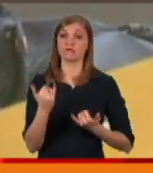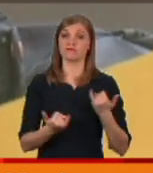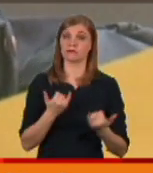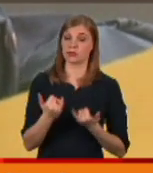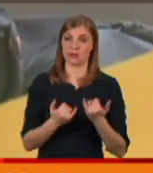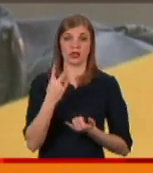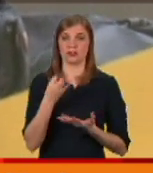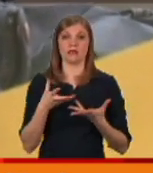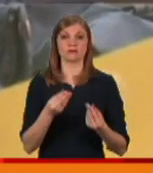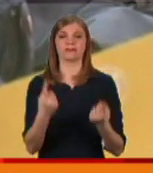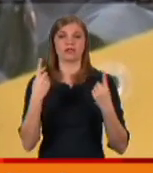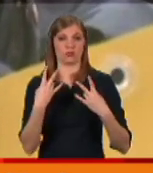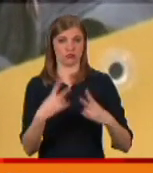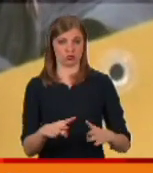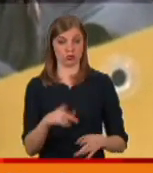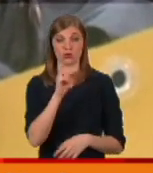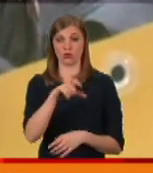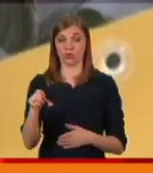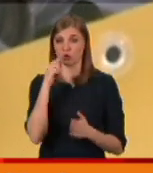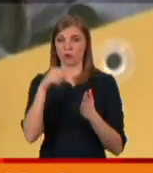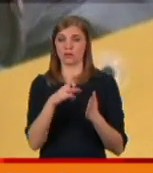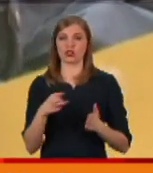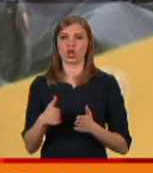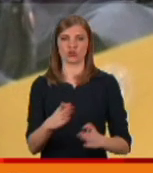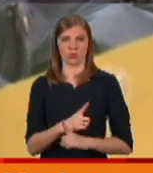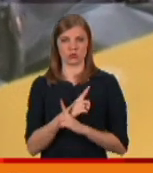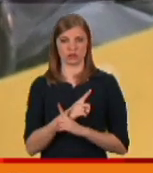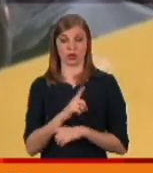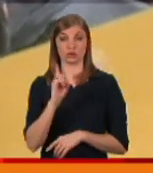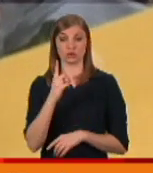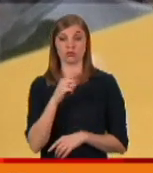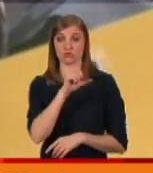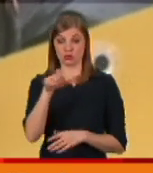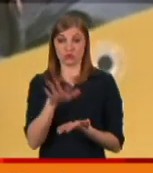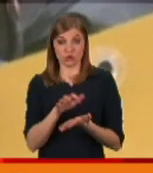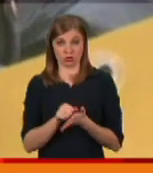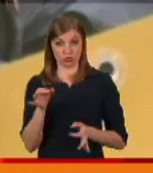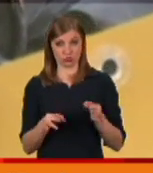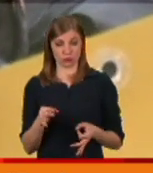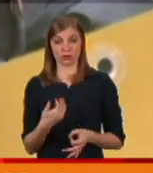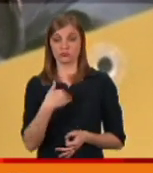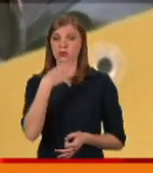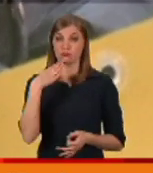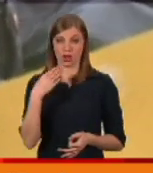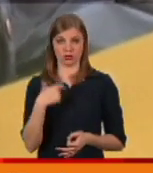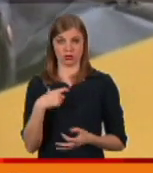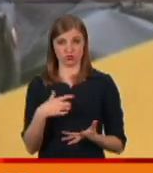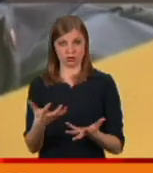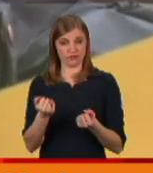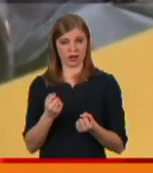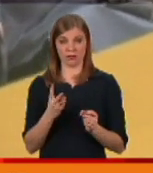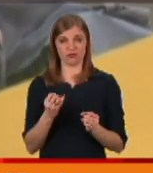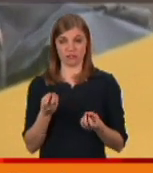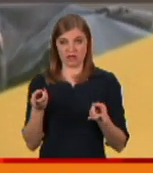не спричиняти великої шкоди. Люди опинились на шляху смерті, бо вони руйнують природу. Ми багато собі беремо від неї,